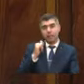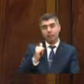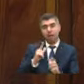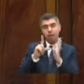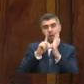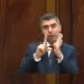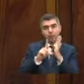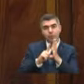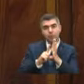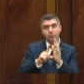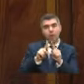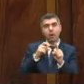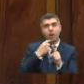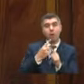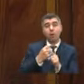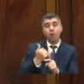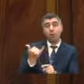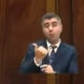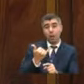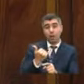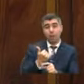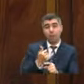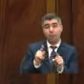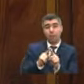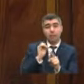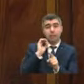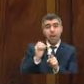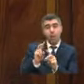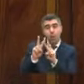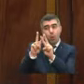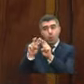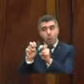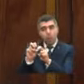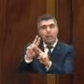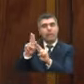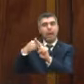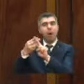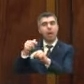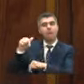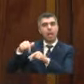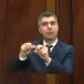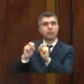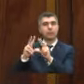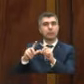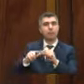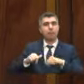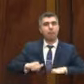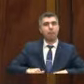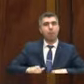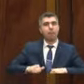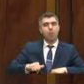المتعلق بالحق في الحصول على المعلومة والمقتضيات القانونية المؤسسية ذات الصلة بتخليق الحياة العامة وغيرها من البرامج.